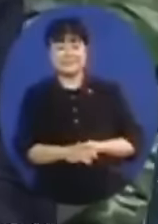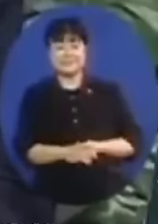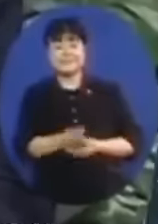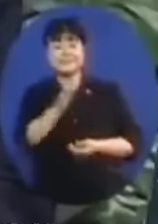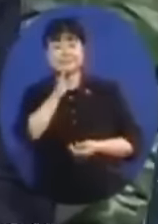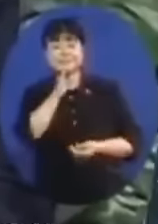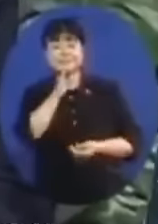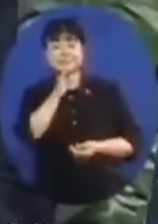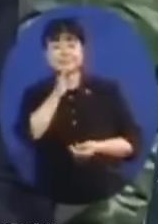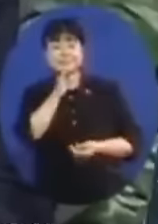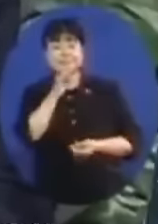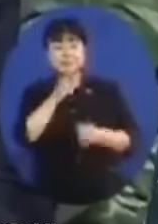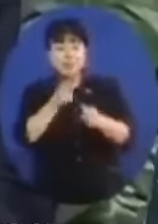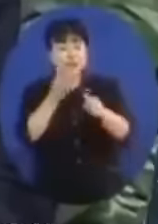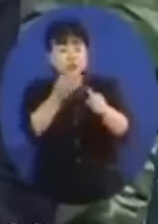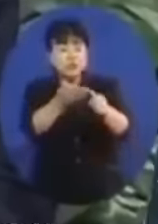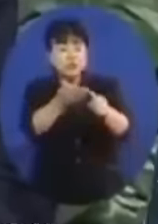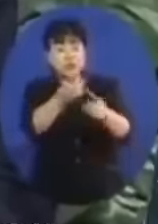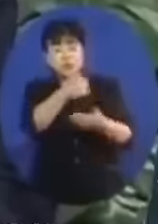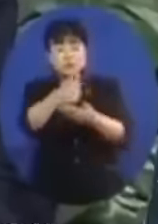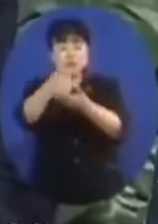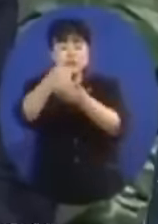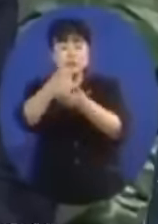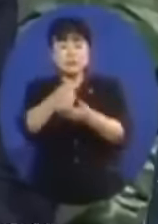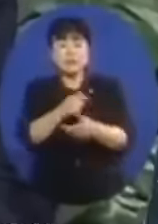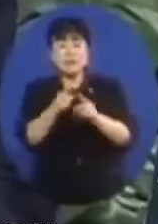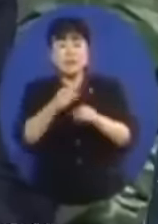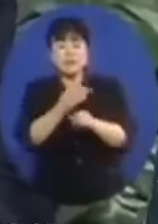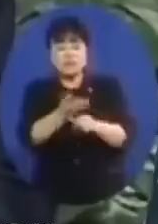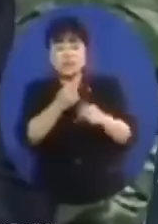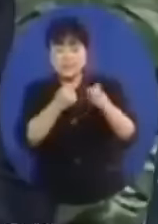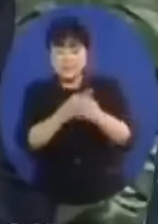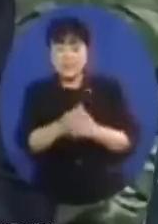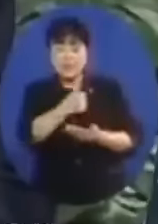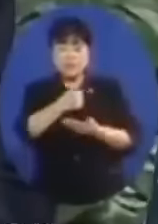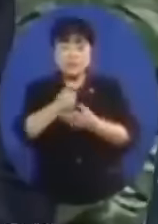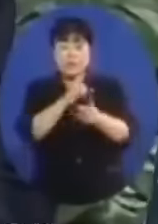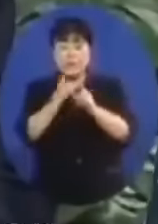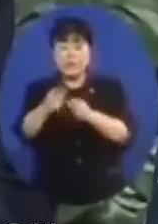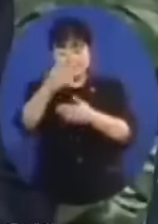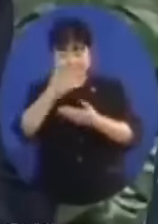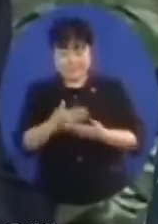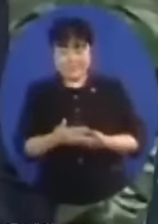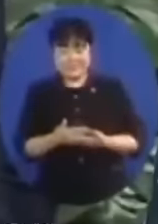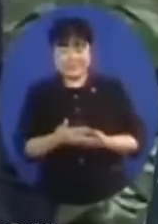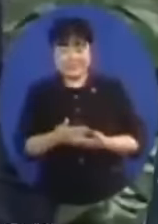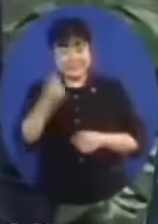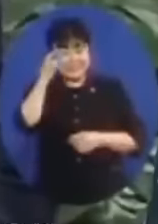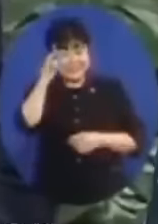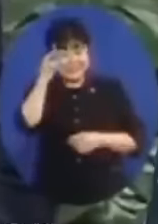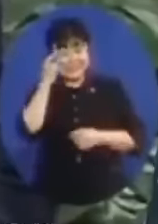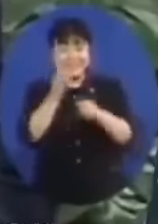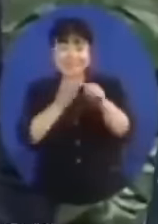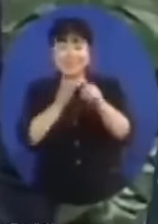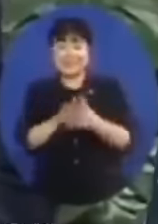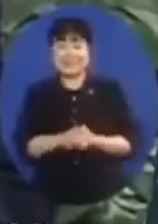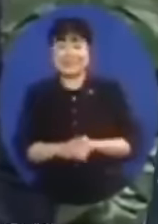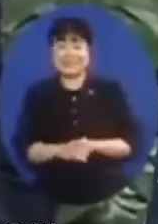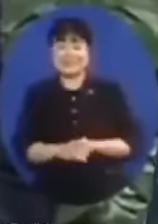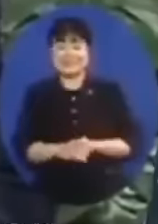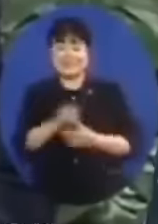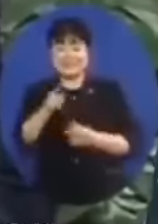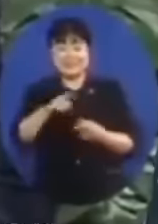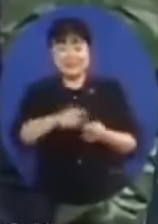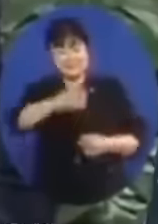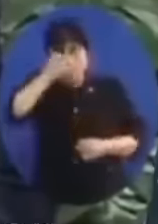좌우간 누가 뭐라고 말해도 주님이 그렇게 말했기 때문에 주님의 말씀을 받아서 그렇게 생각하십시오.